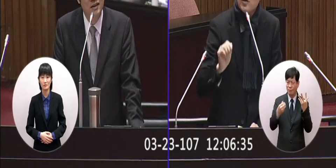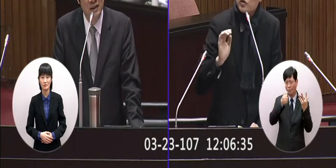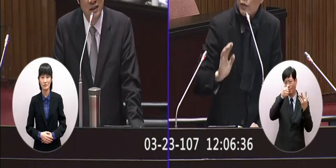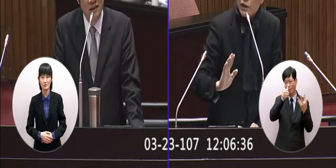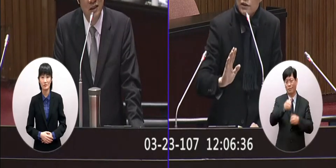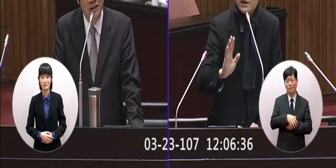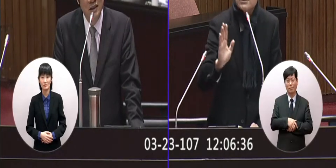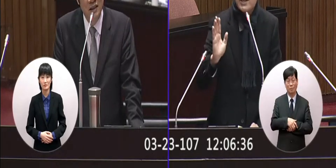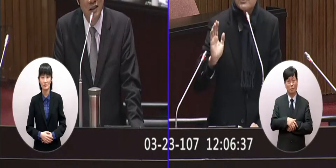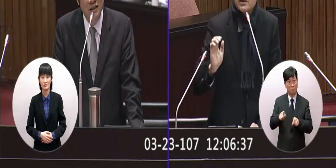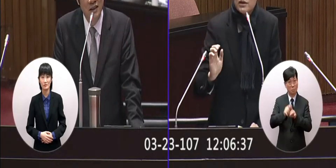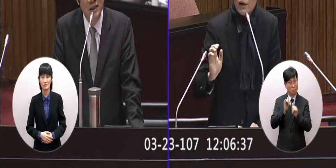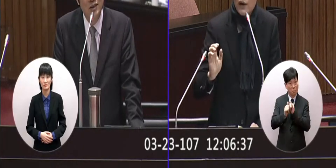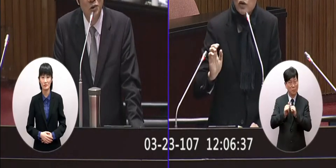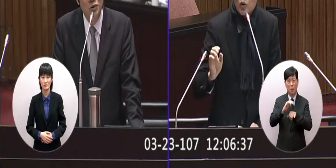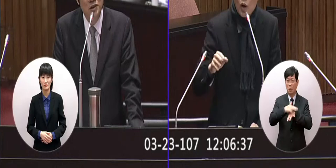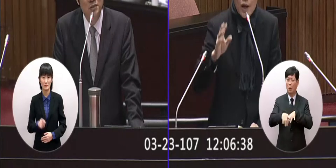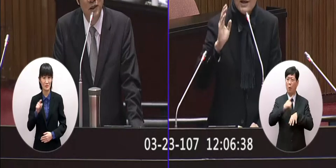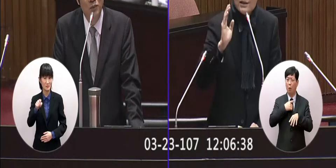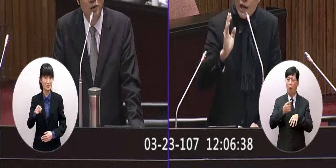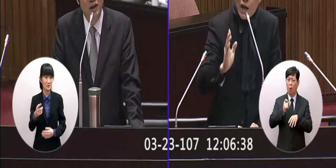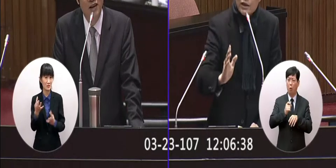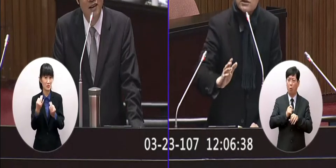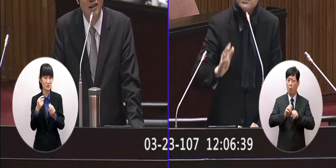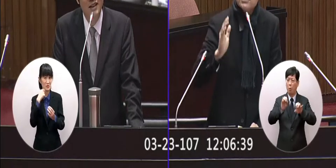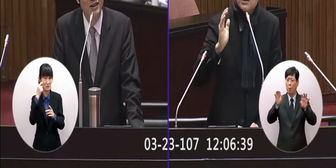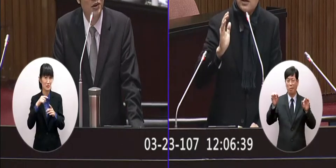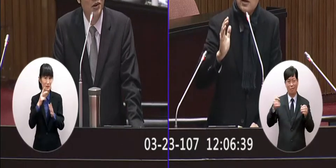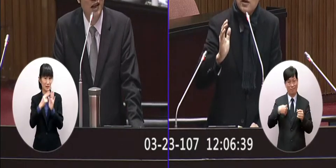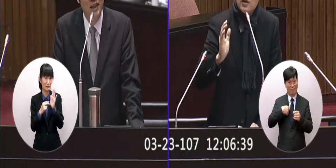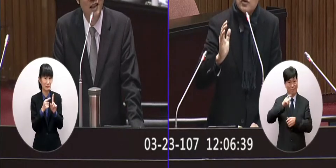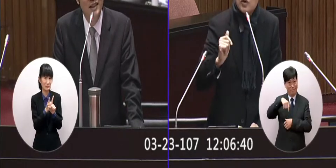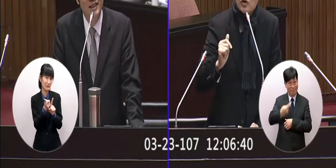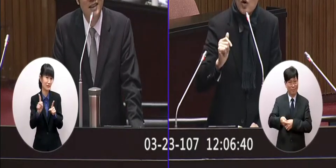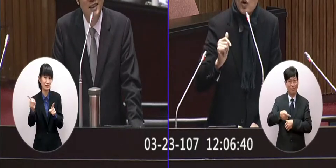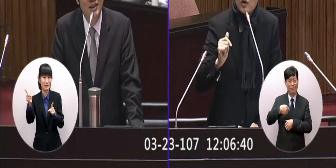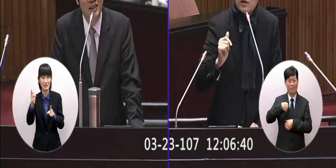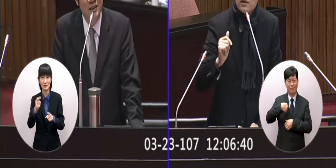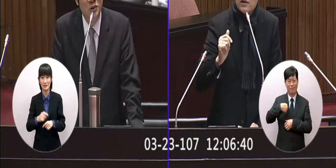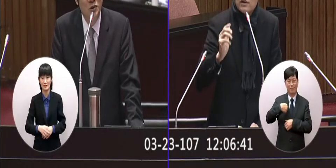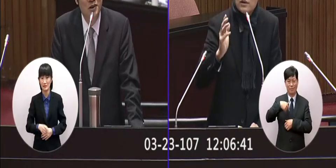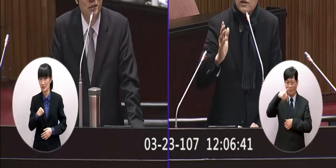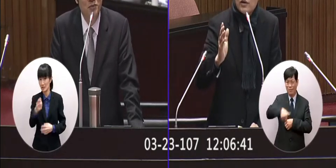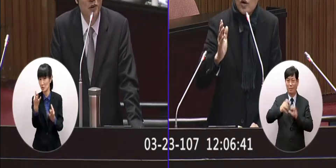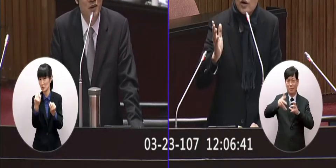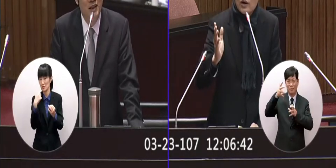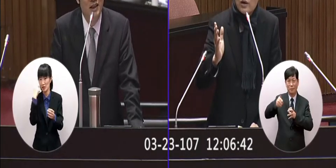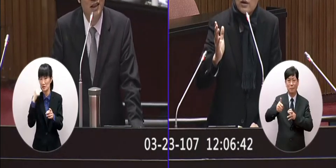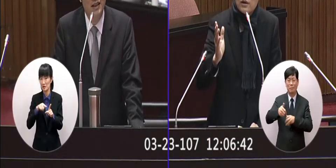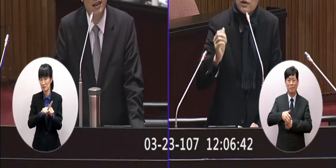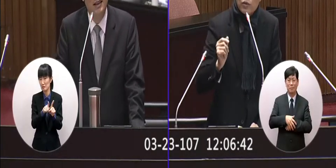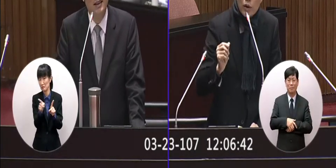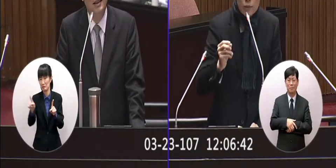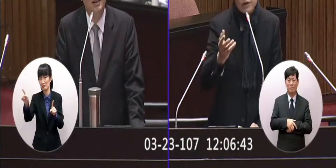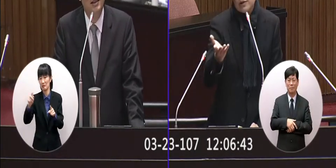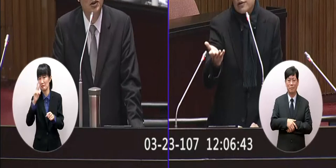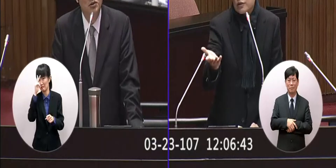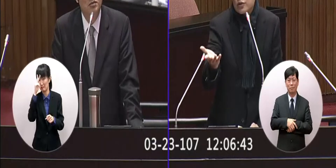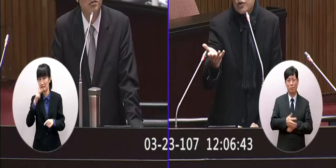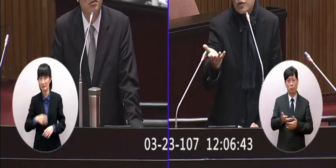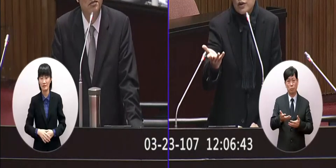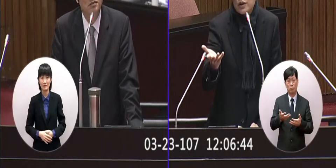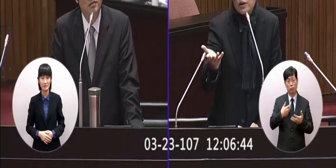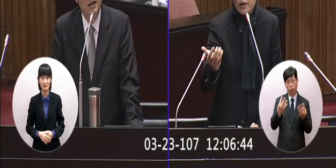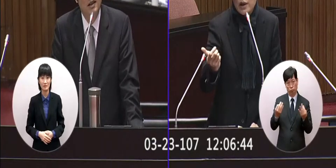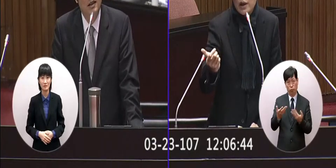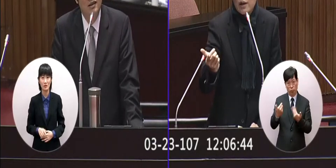常少，所以民间才有这个讲法说， 你这个数据是偏颇的， 下一次的总统， 你这个数据是偏颇的。 你不会，那你